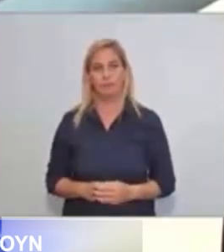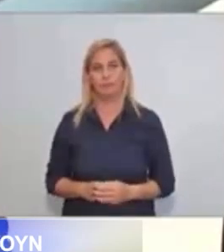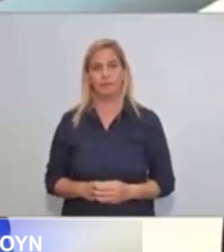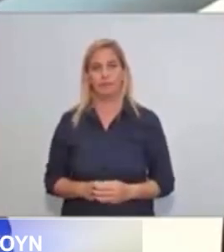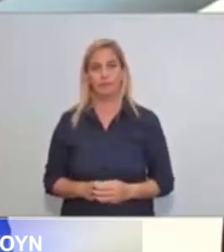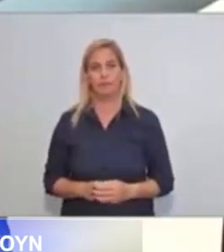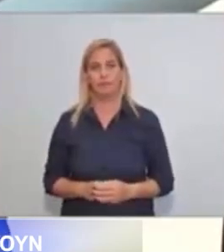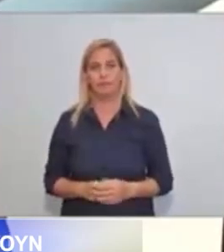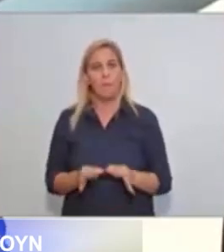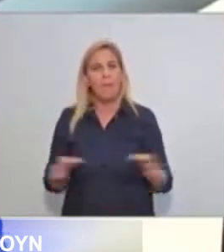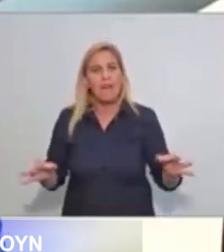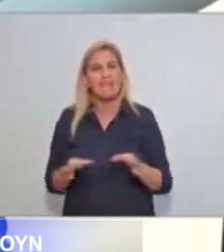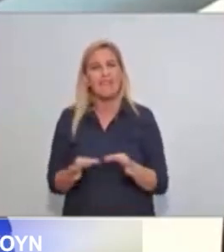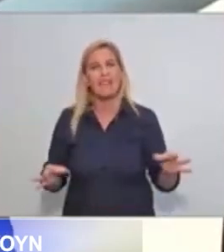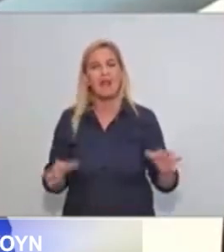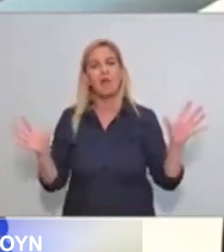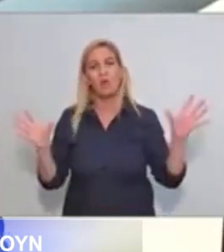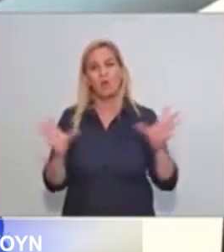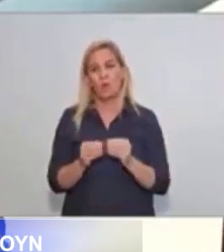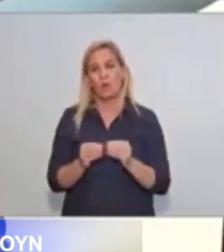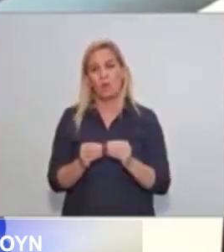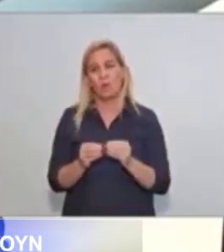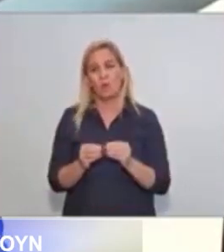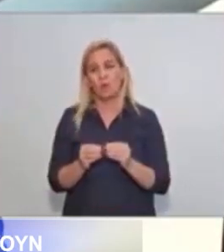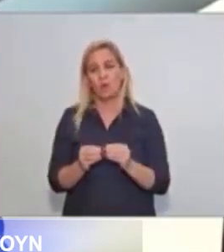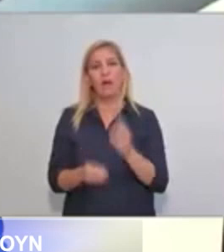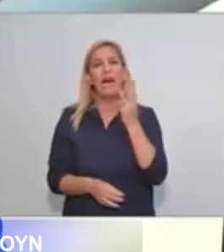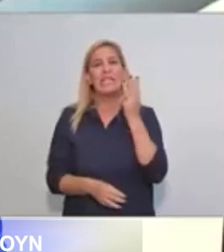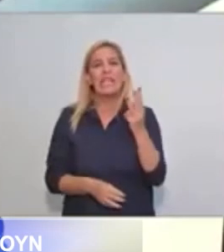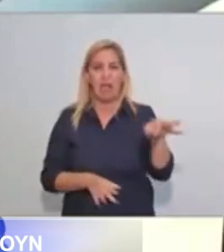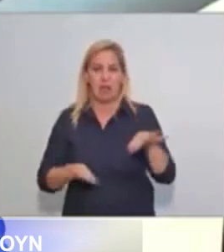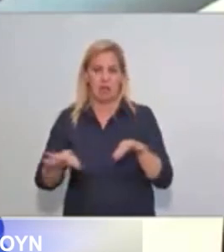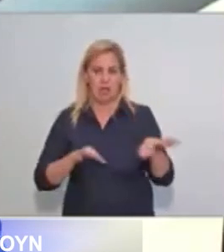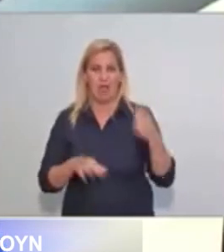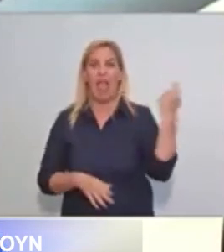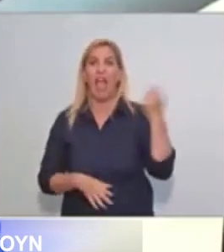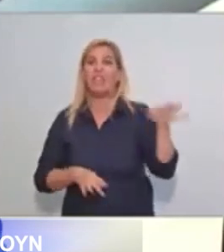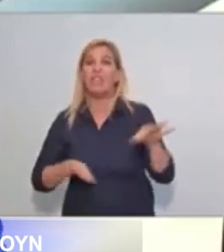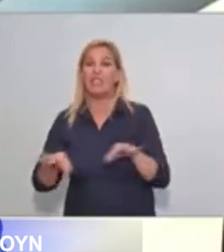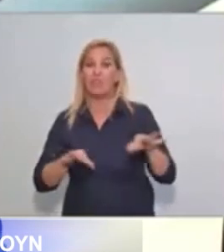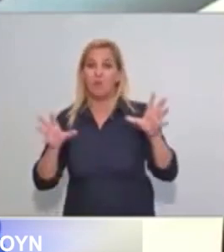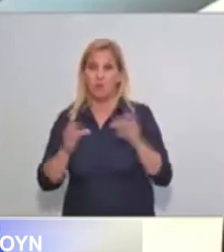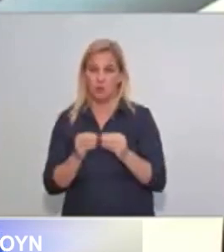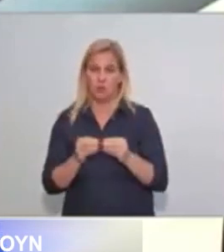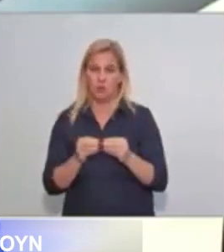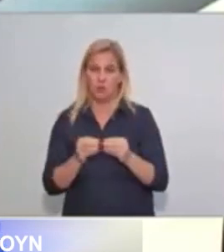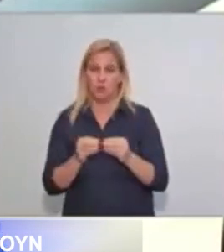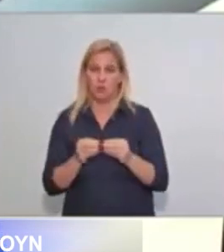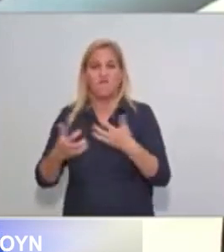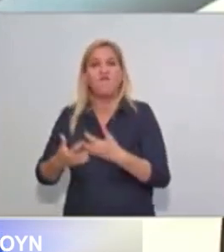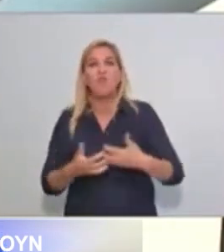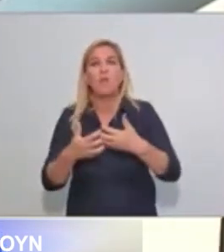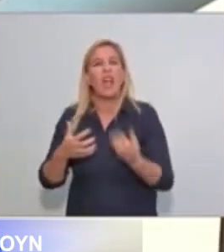αυτά αφορούν κυρίως στην εξειδίκευση τριών στρατηγικών, στην Εθνική Στρατηγική για την Ενίσχυση Σύγχρονης